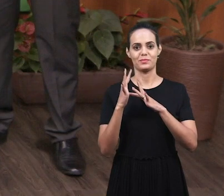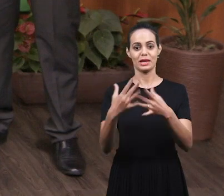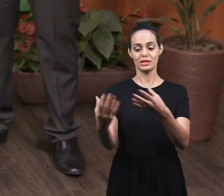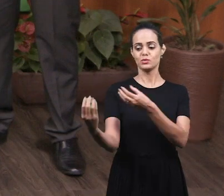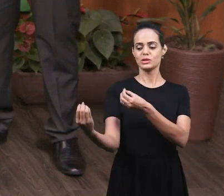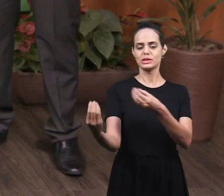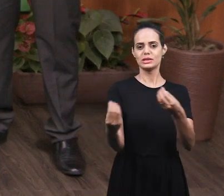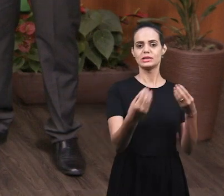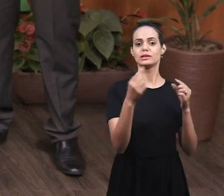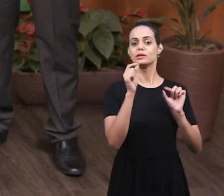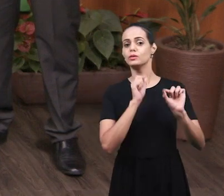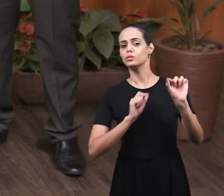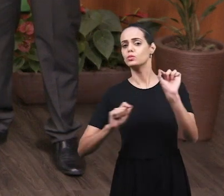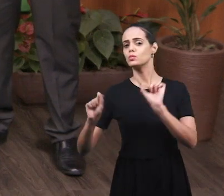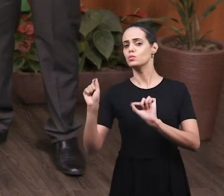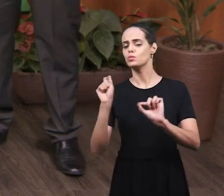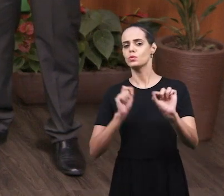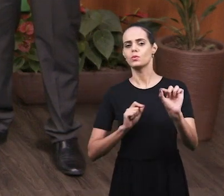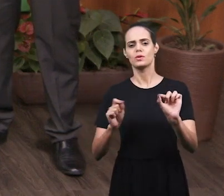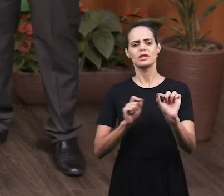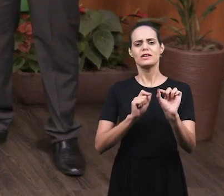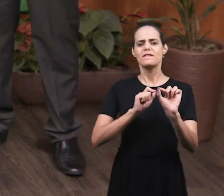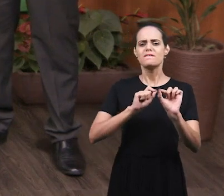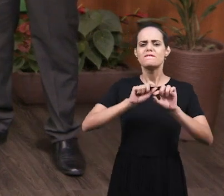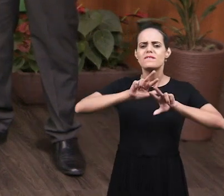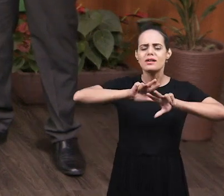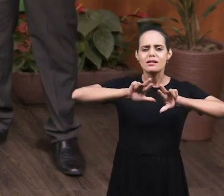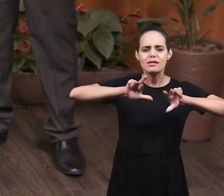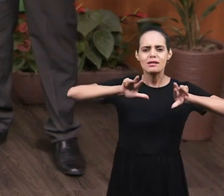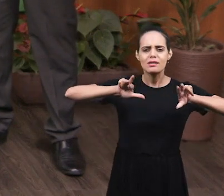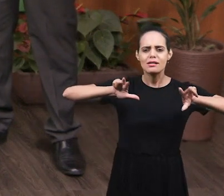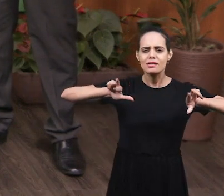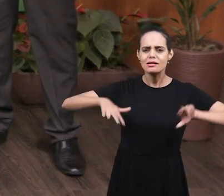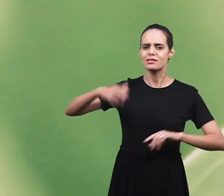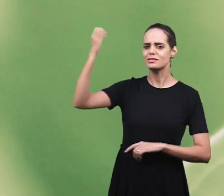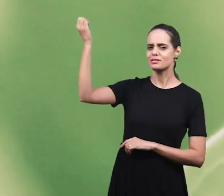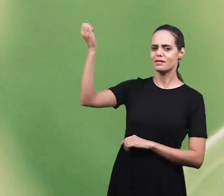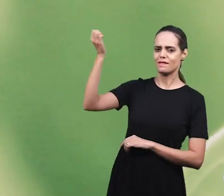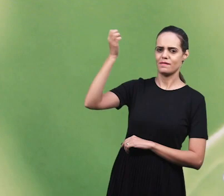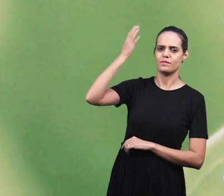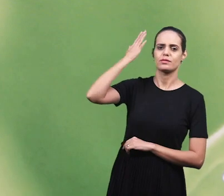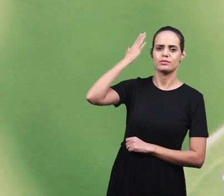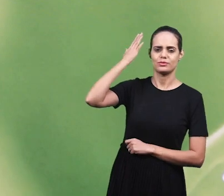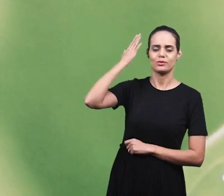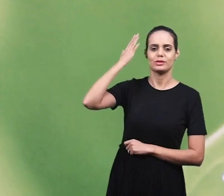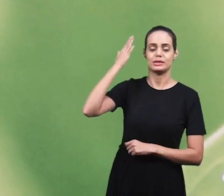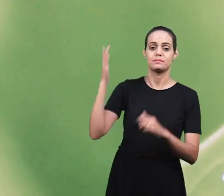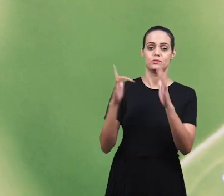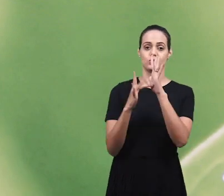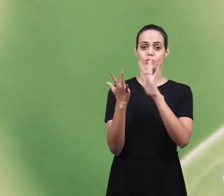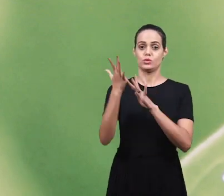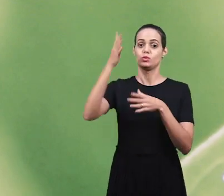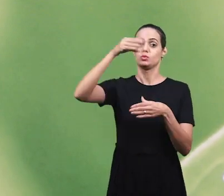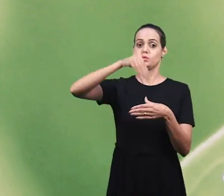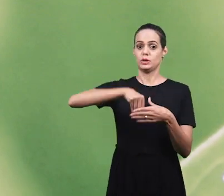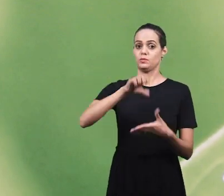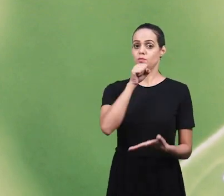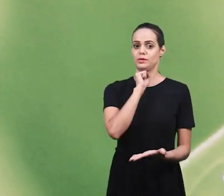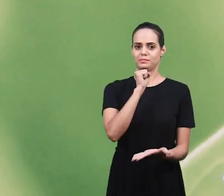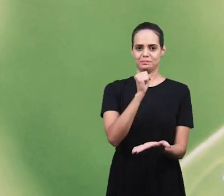en nous apportant de diverses autres révélations de Jésus à